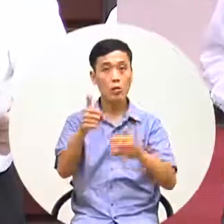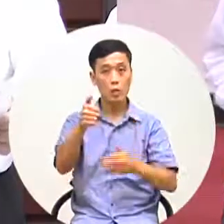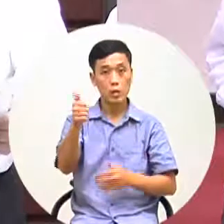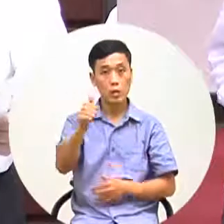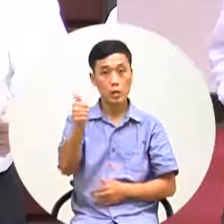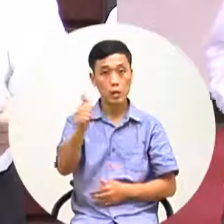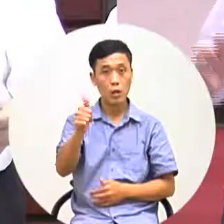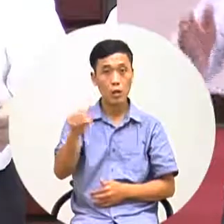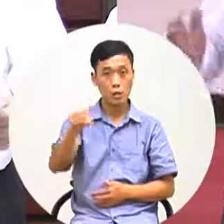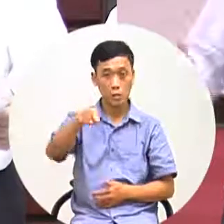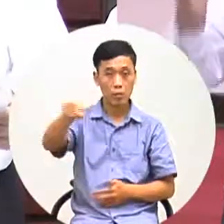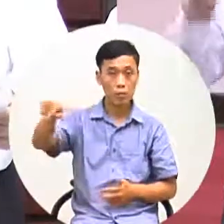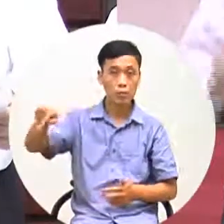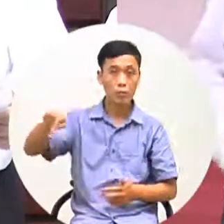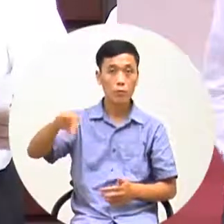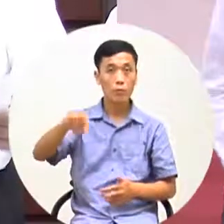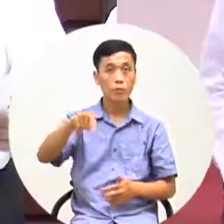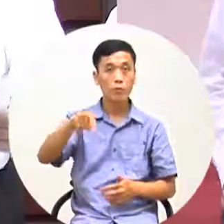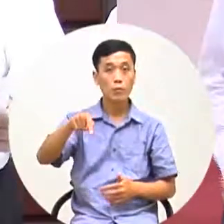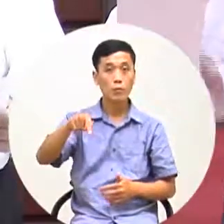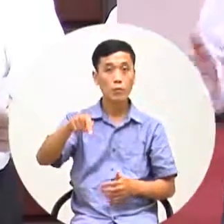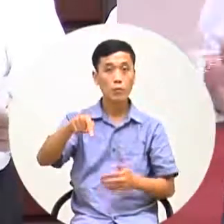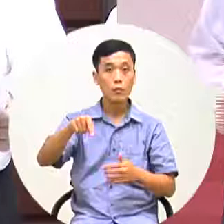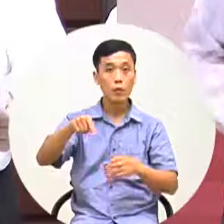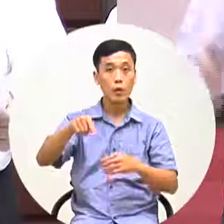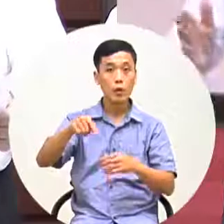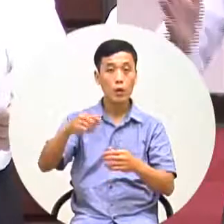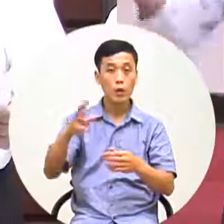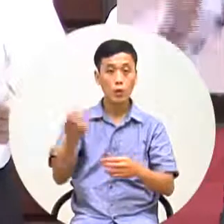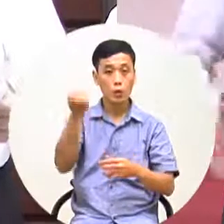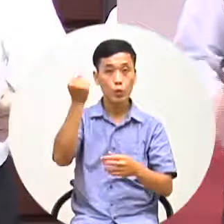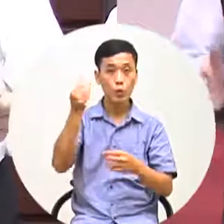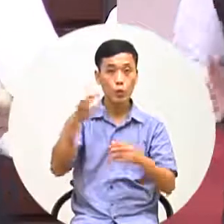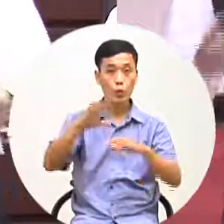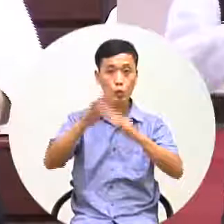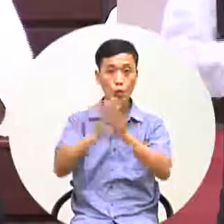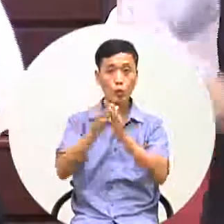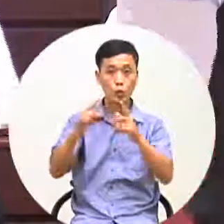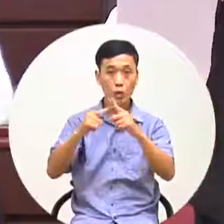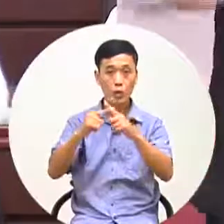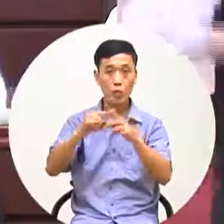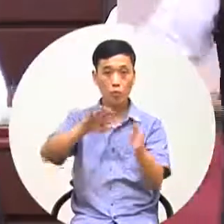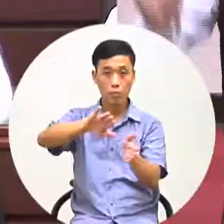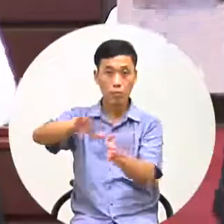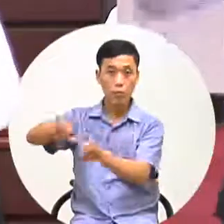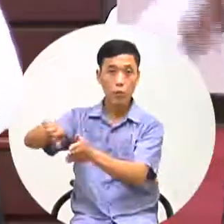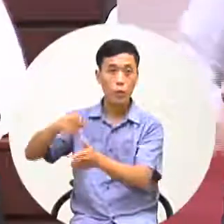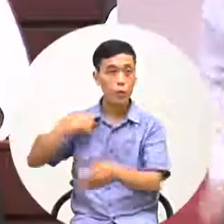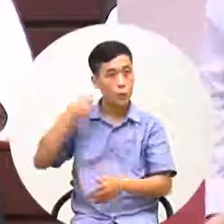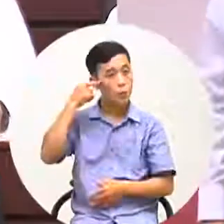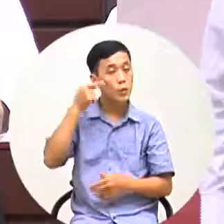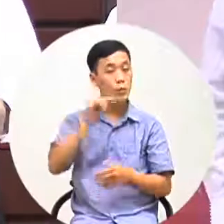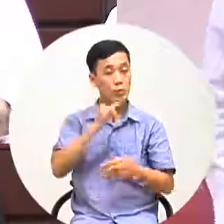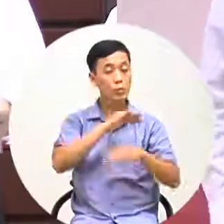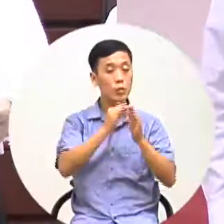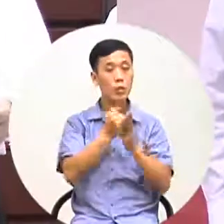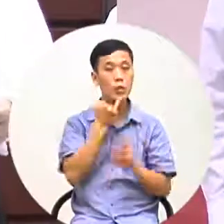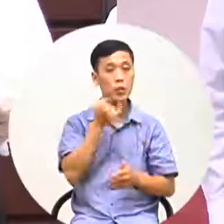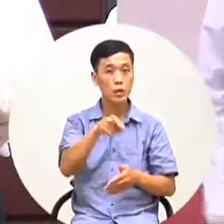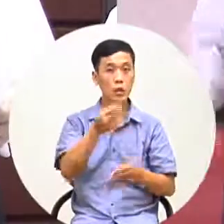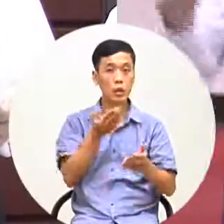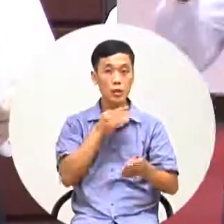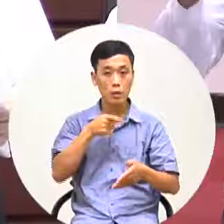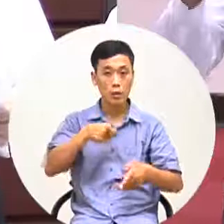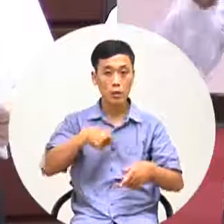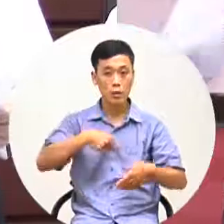那个所有人呢，我们散开，我认为都可以。刚刚我讲的那个哈，那么弯的那个就没有他的土地，